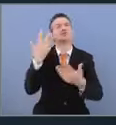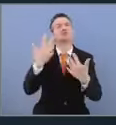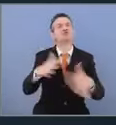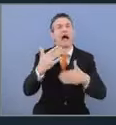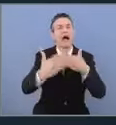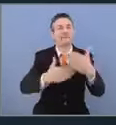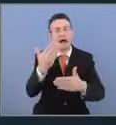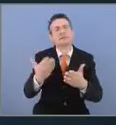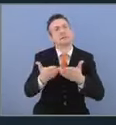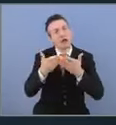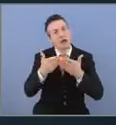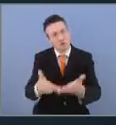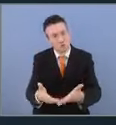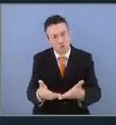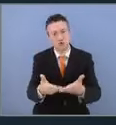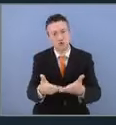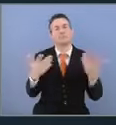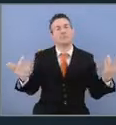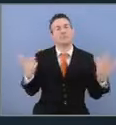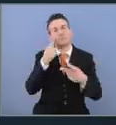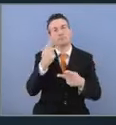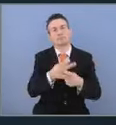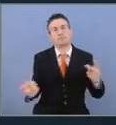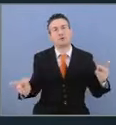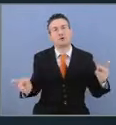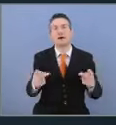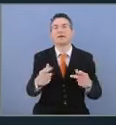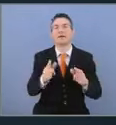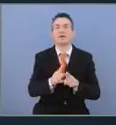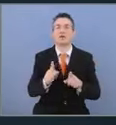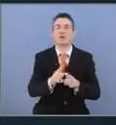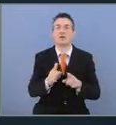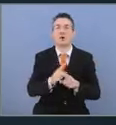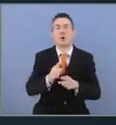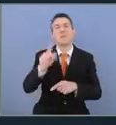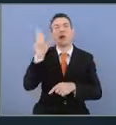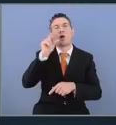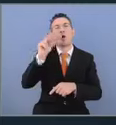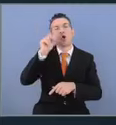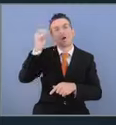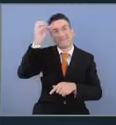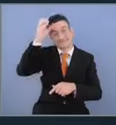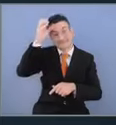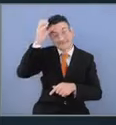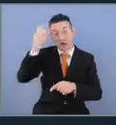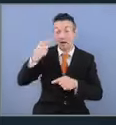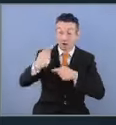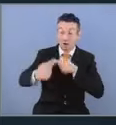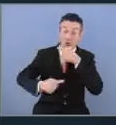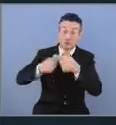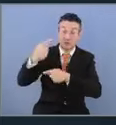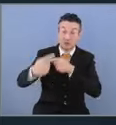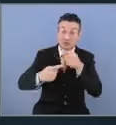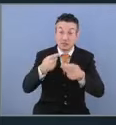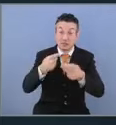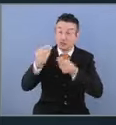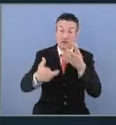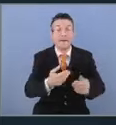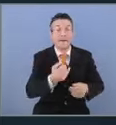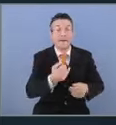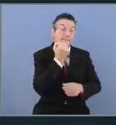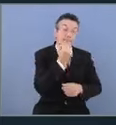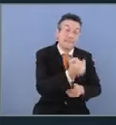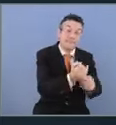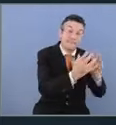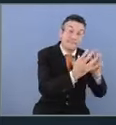a fare quello che si chiama trasferimento della conoscenza, cioè provare ad accompagnare i piccoli e piccolissimi ad avere